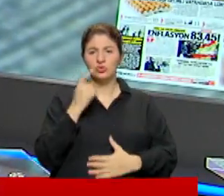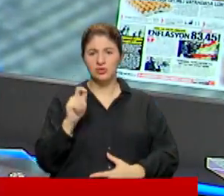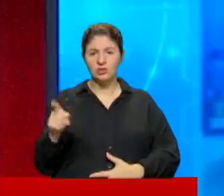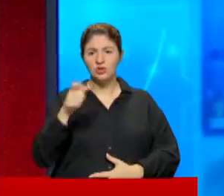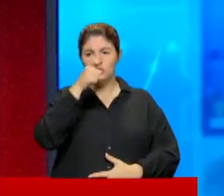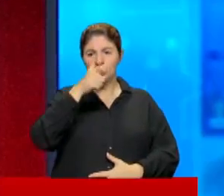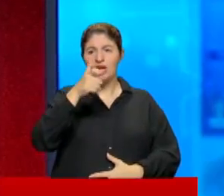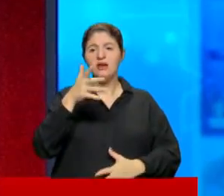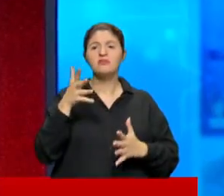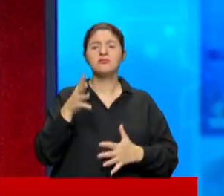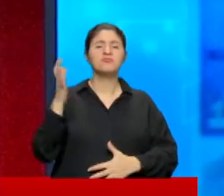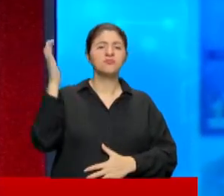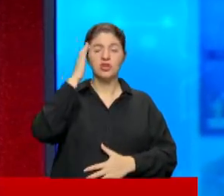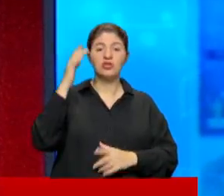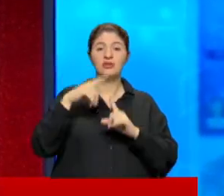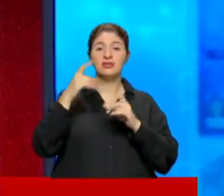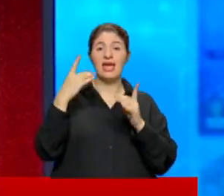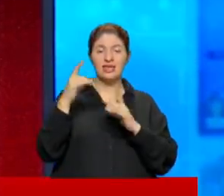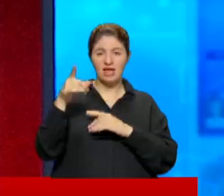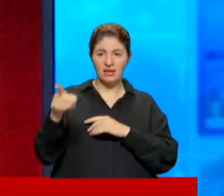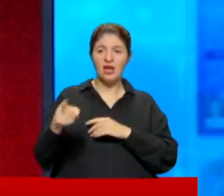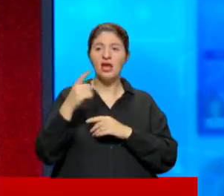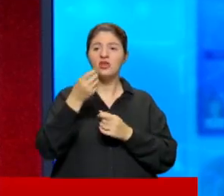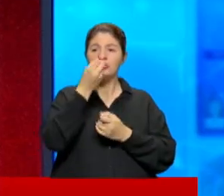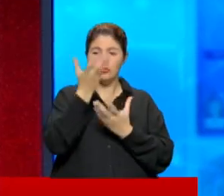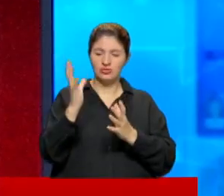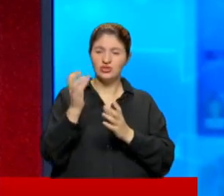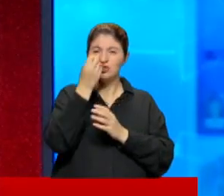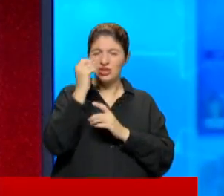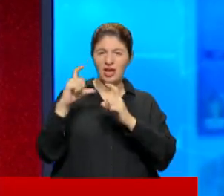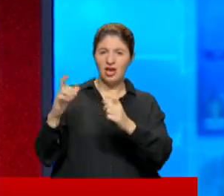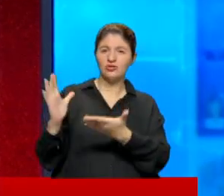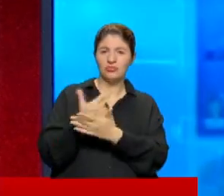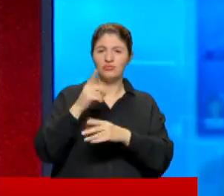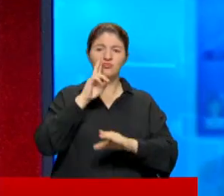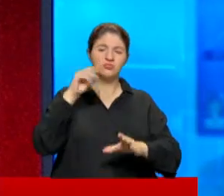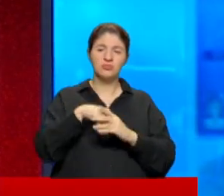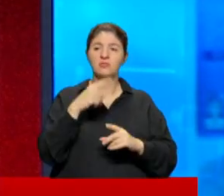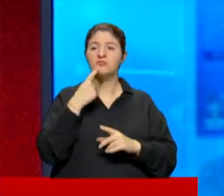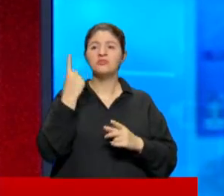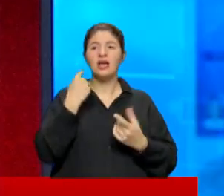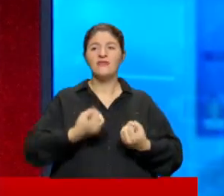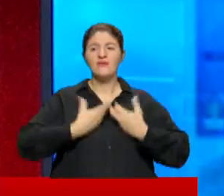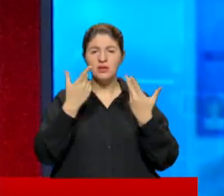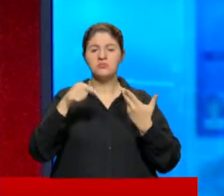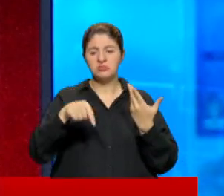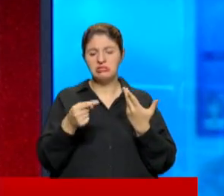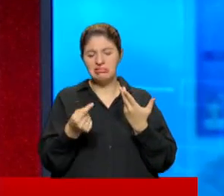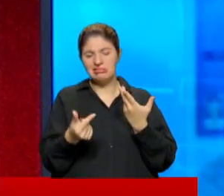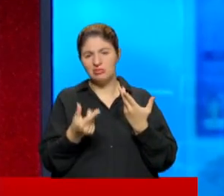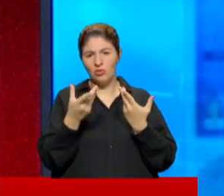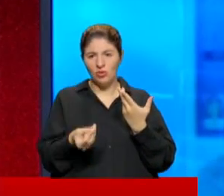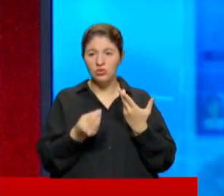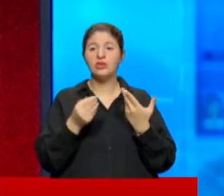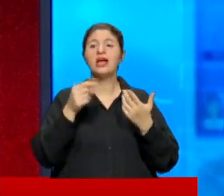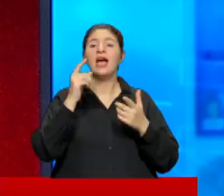Türkiye'nin ayçiçeği ambarı Tekirdağ'da ayçiçeği hasadında sona gelindi ayçiçeğinde verim geçen yıla göre biraz düştü ayçiçeği